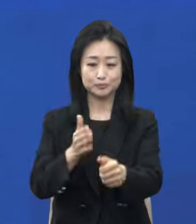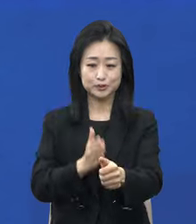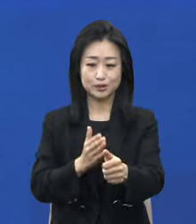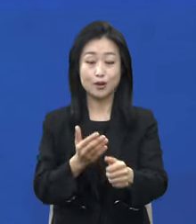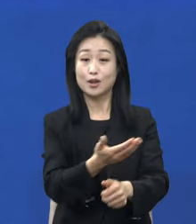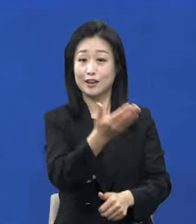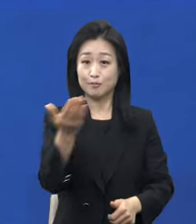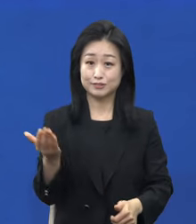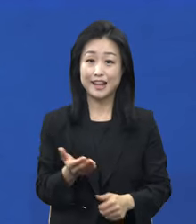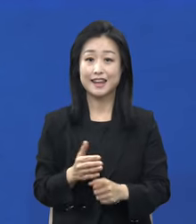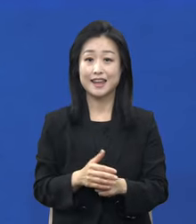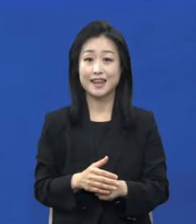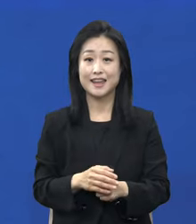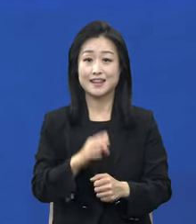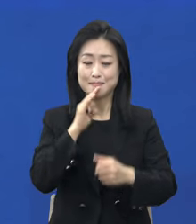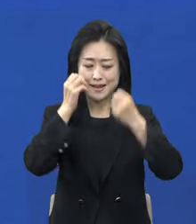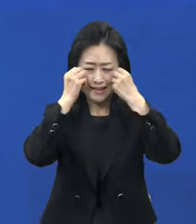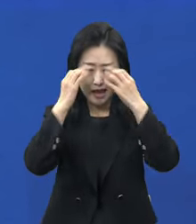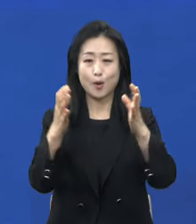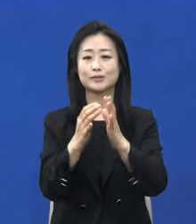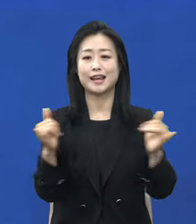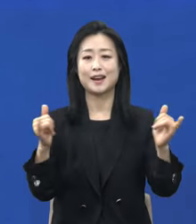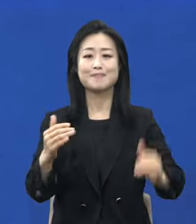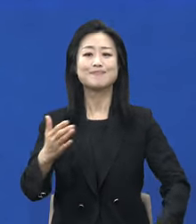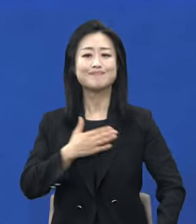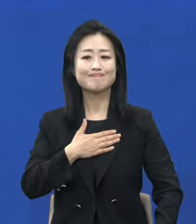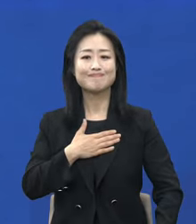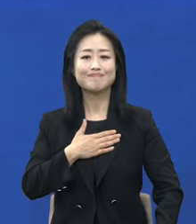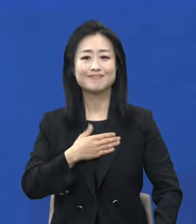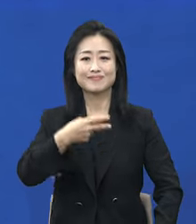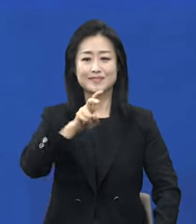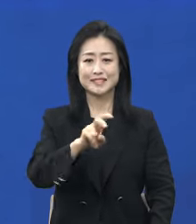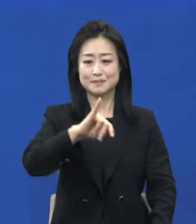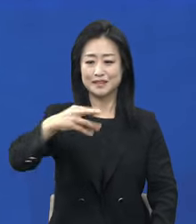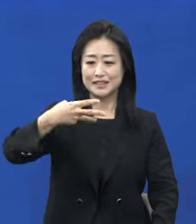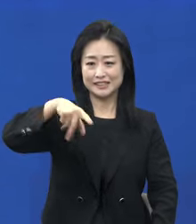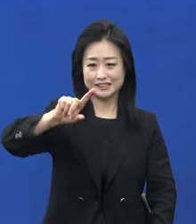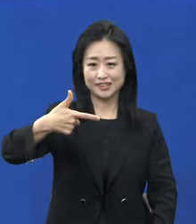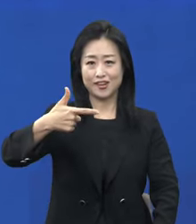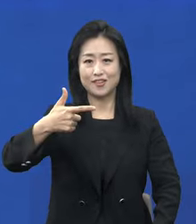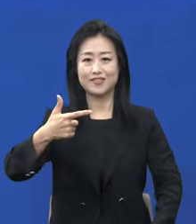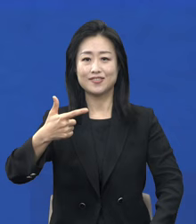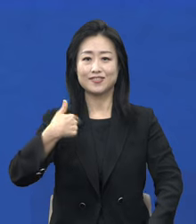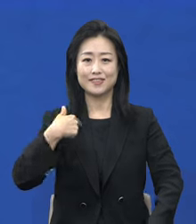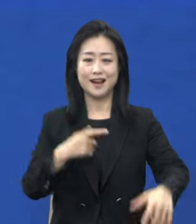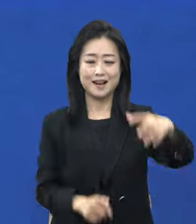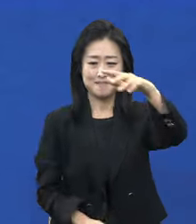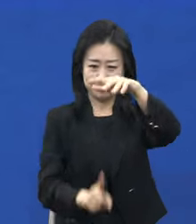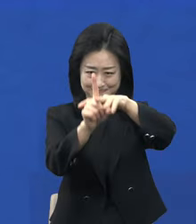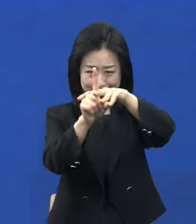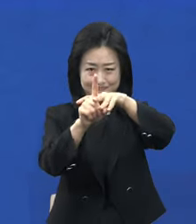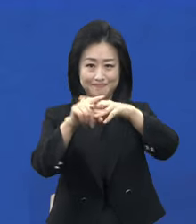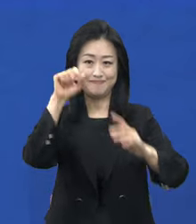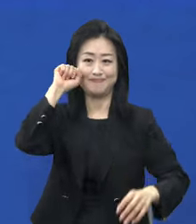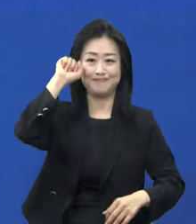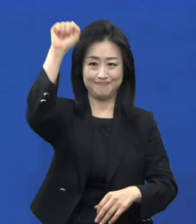앞에 아주 새로운 사람, 바로 심일선이 나섰습니다, 여러분!